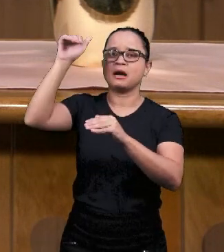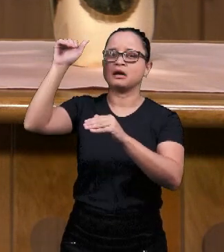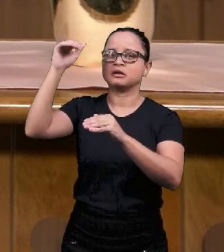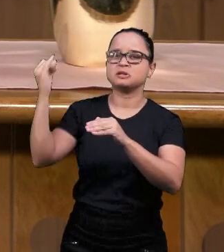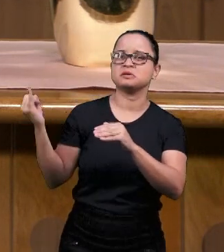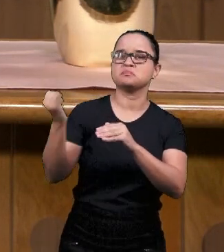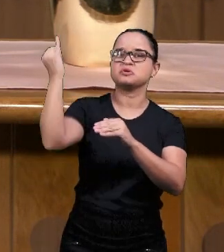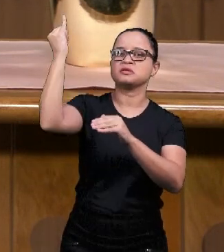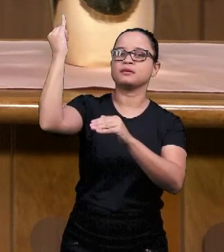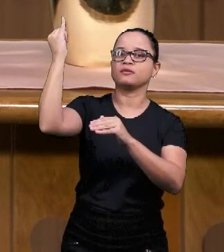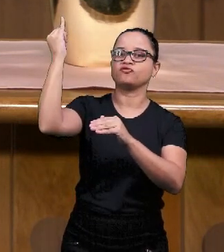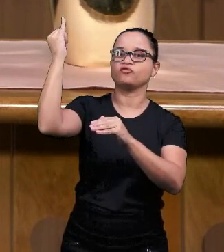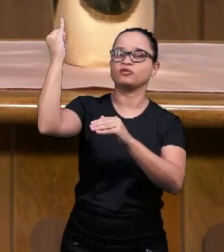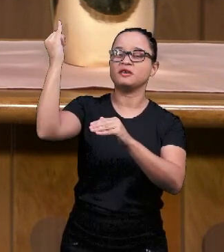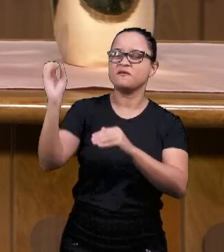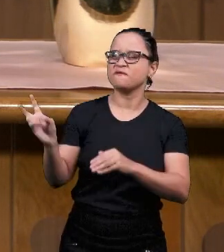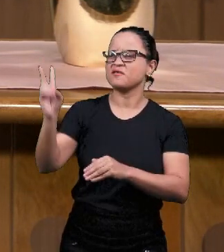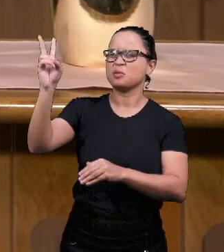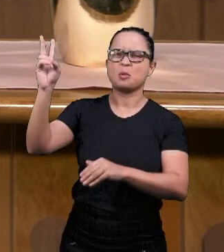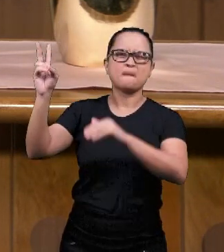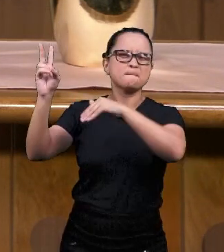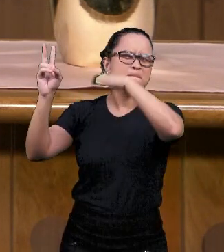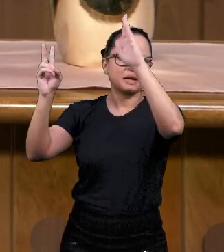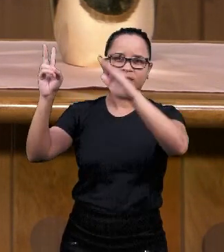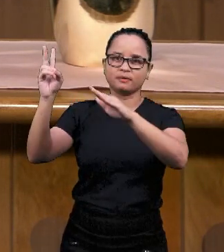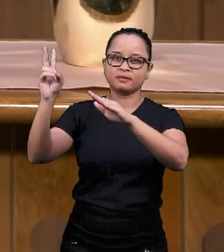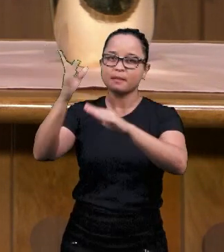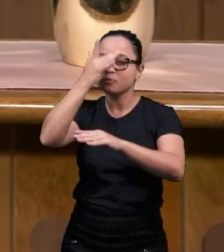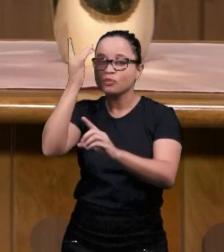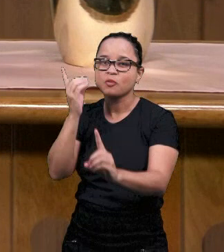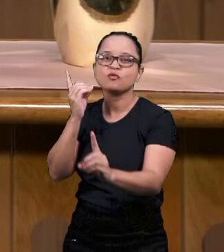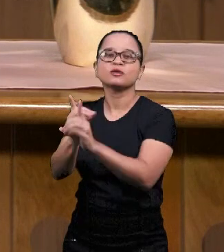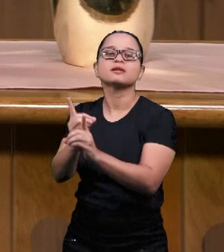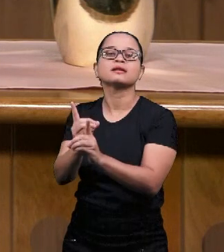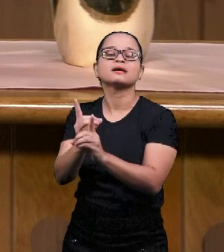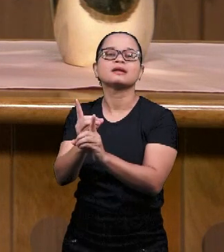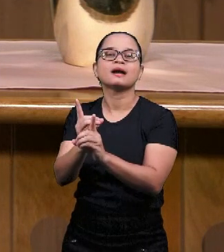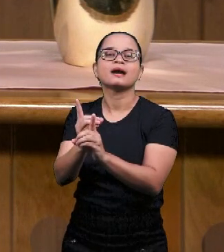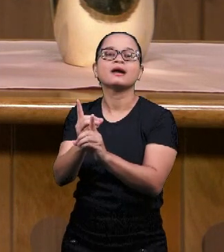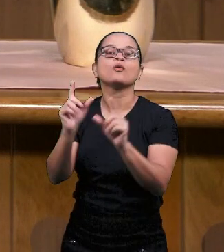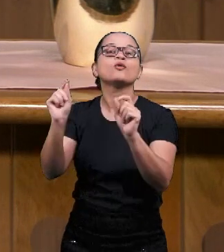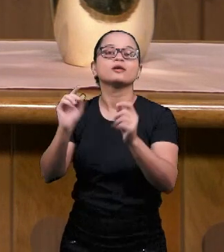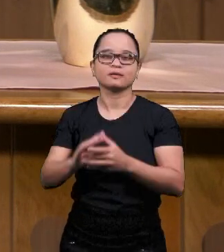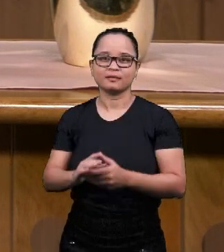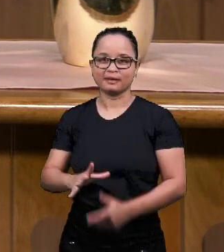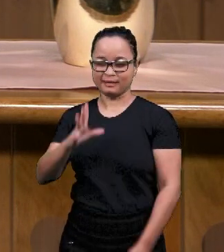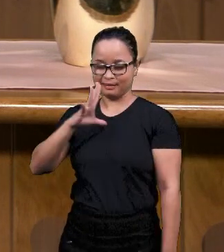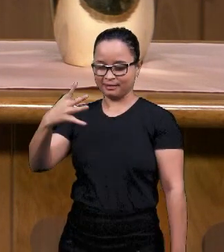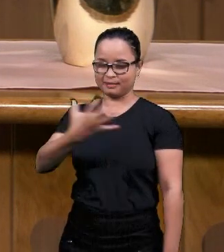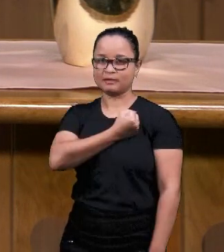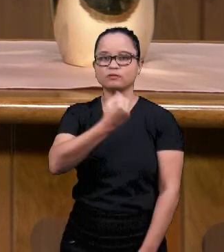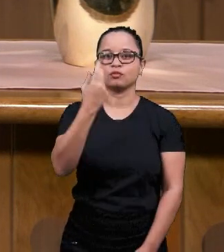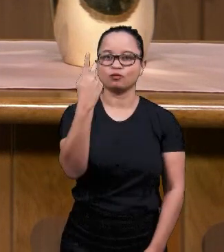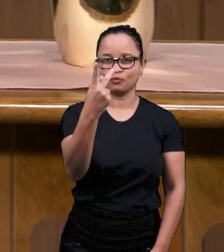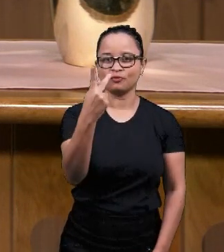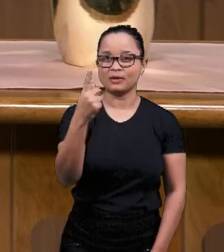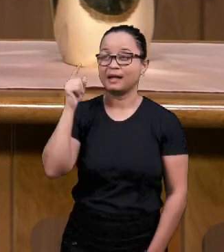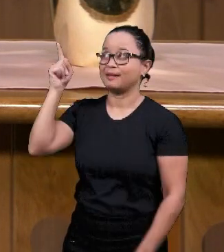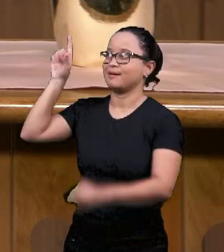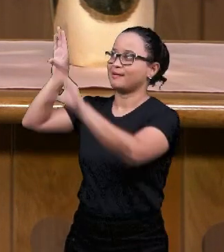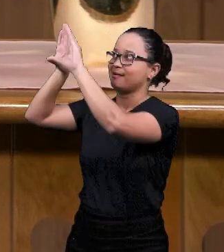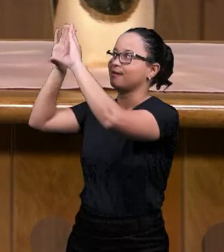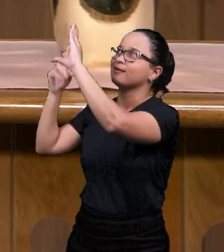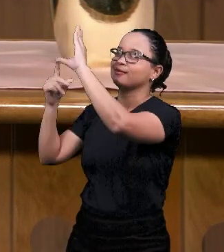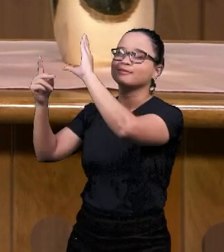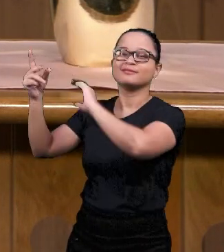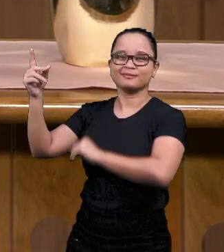это самое большое, самое великое, самое драгоценное сокровище, которое кто-то может найти, спасение для